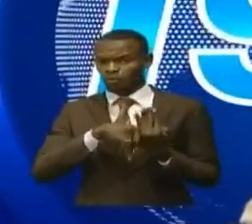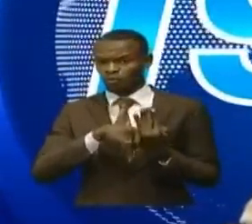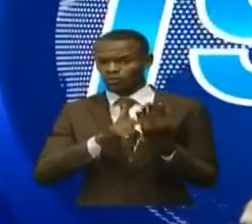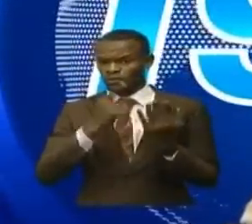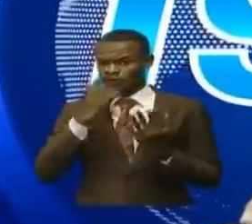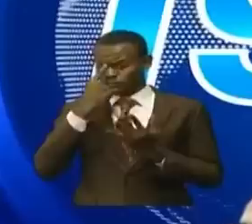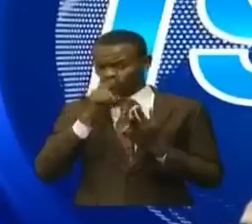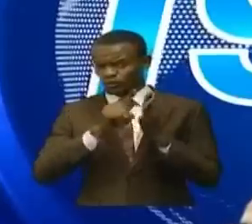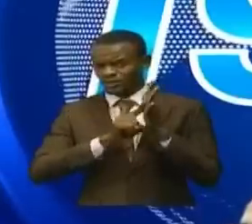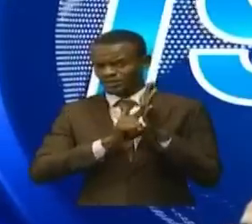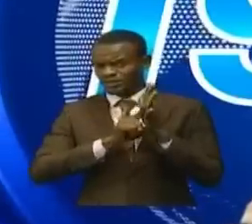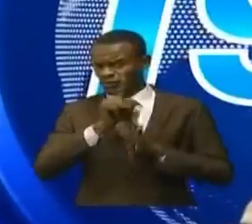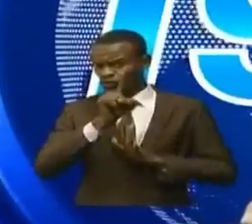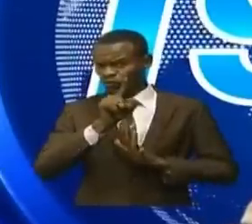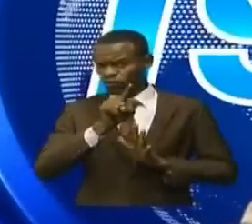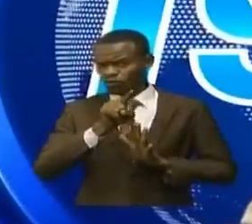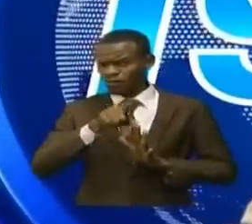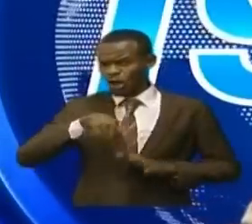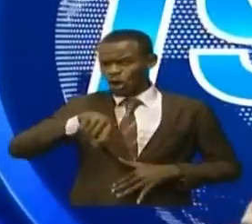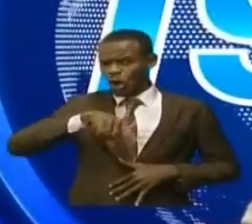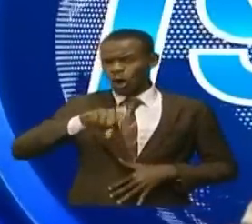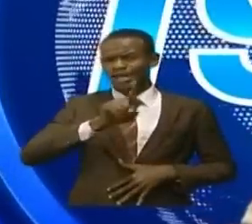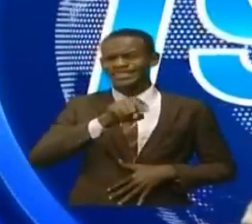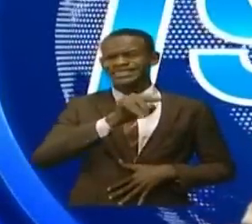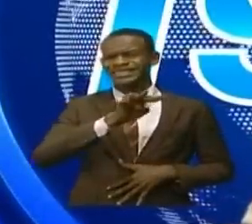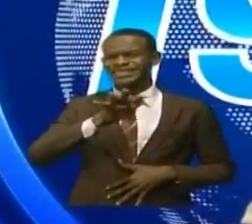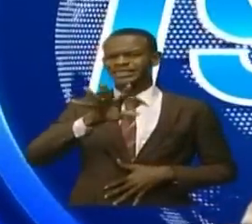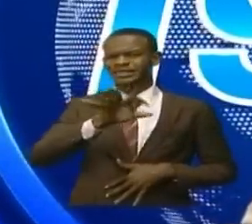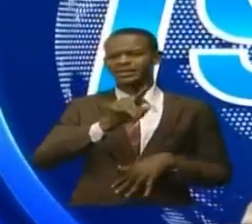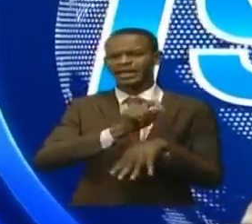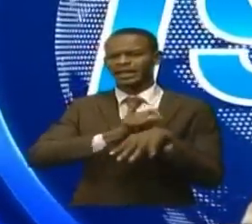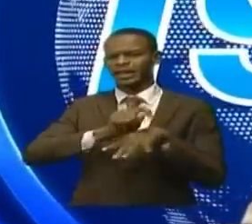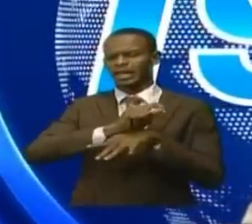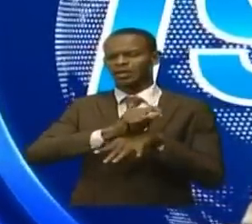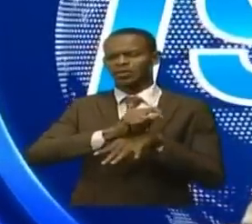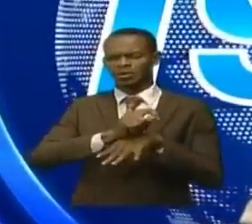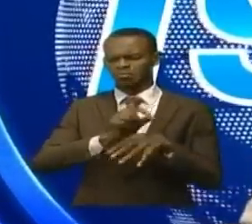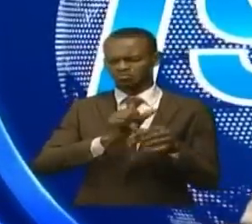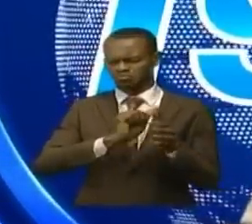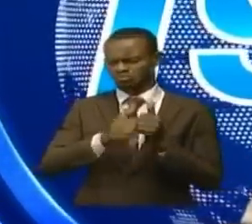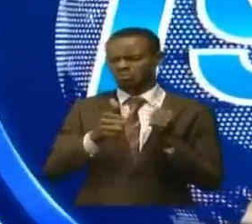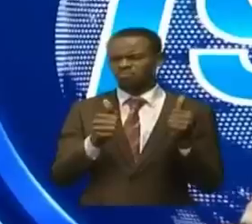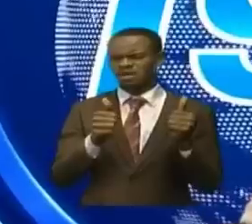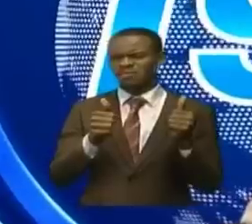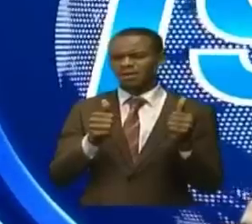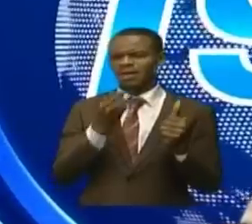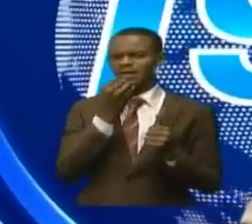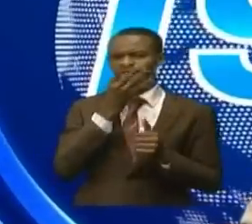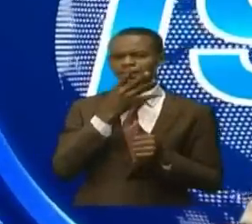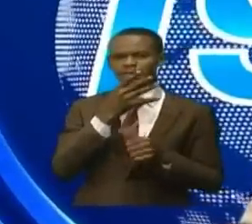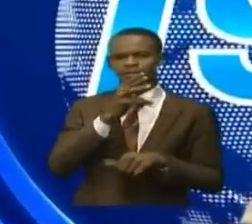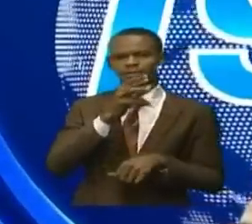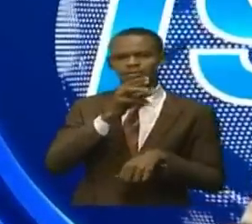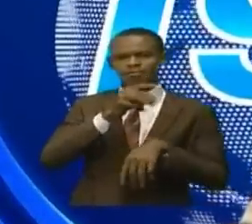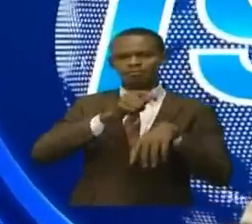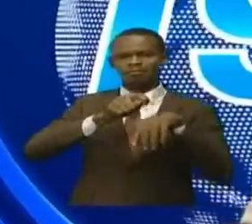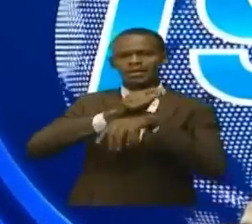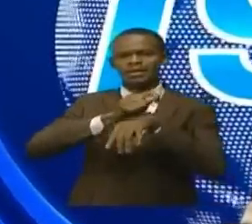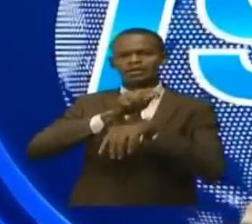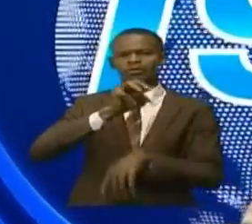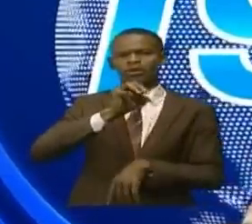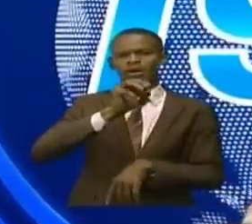des 145 territoires en Ituri, après Mambasa, la remise technique pour Irumu intervient pour